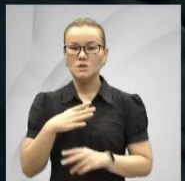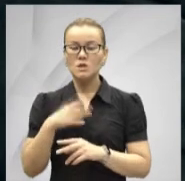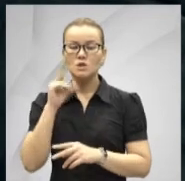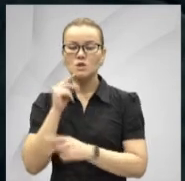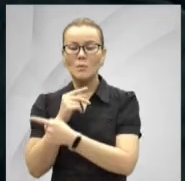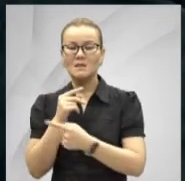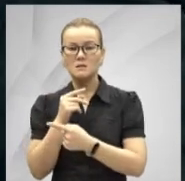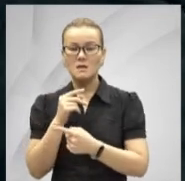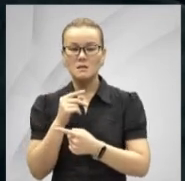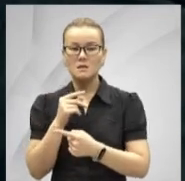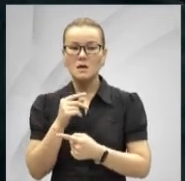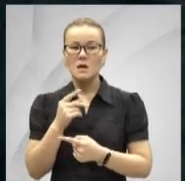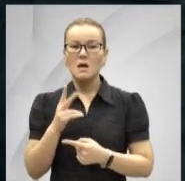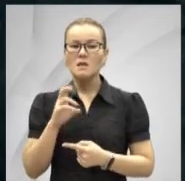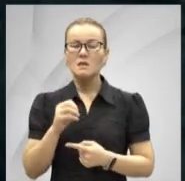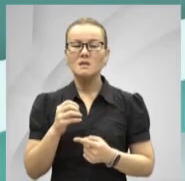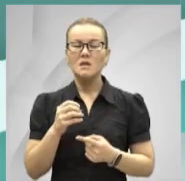Не подходит по условию.